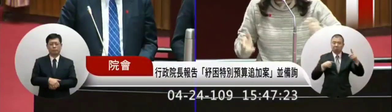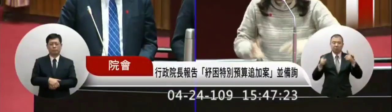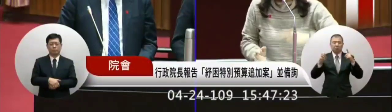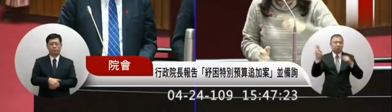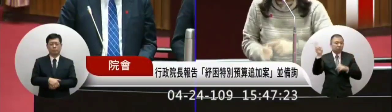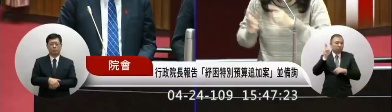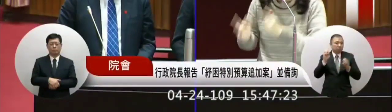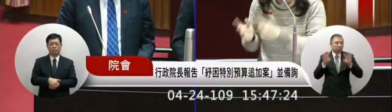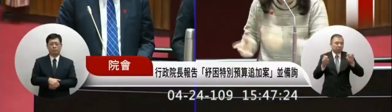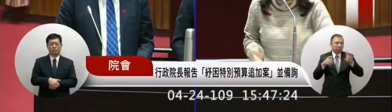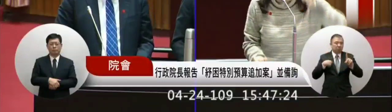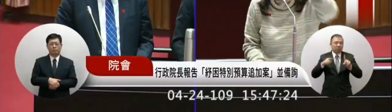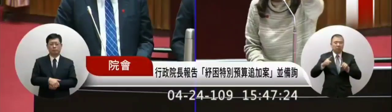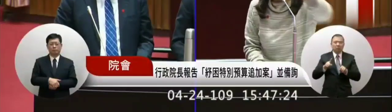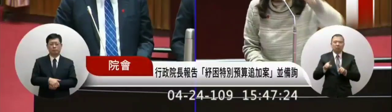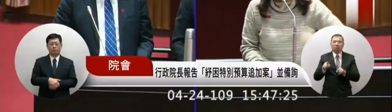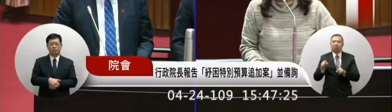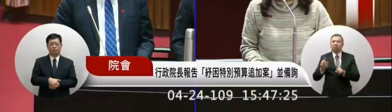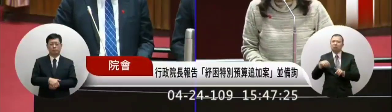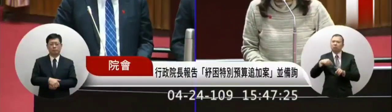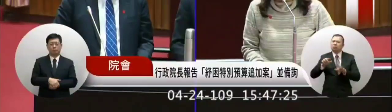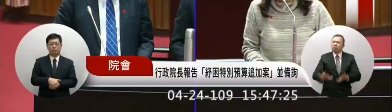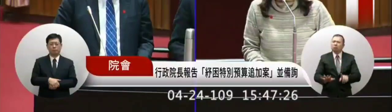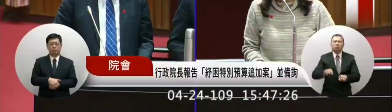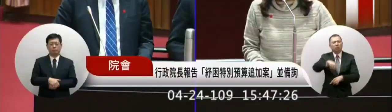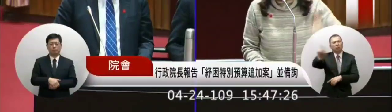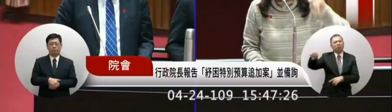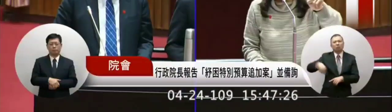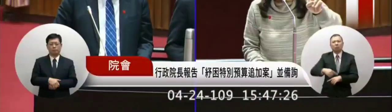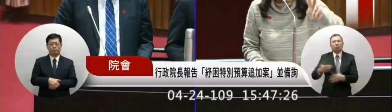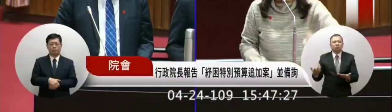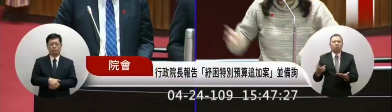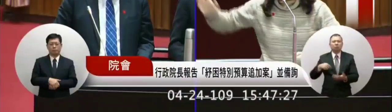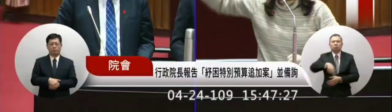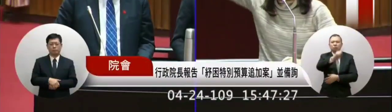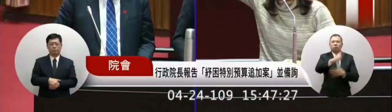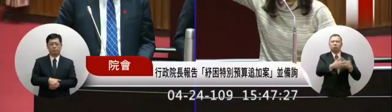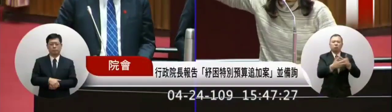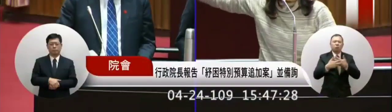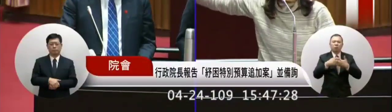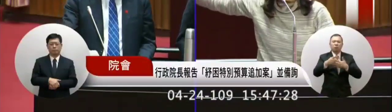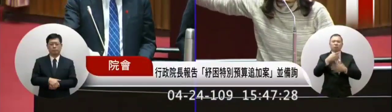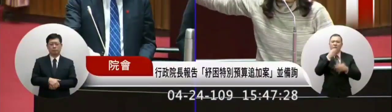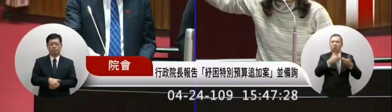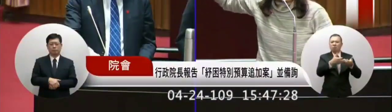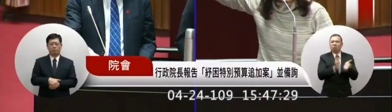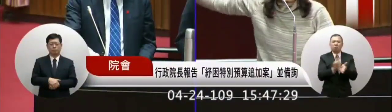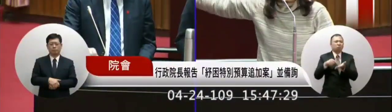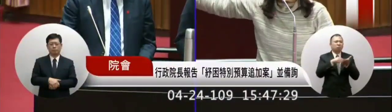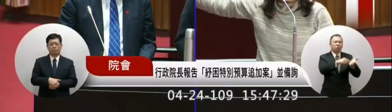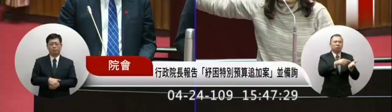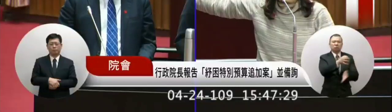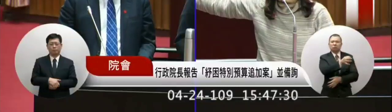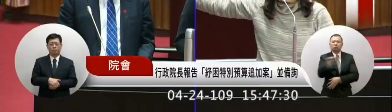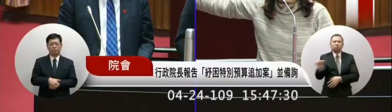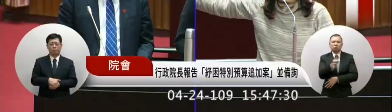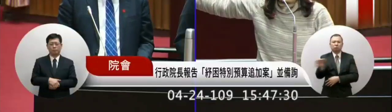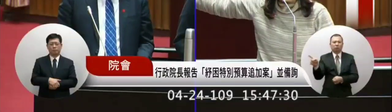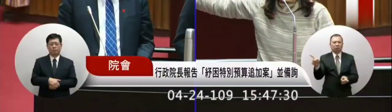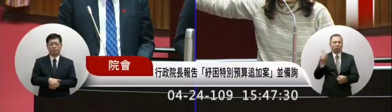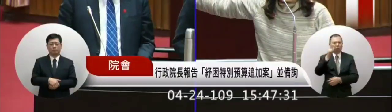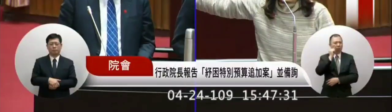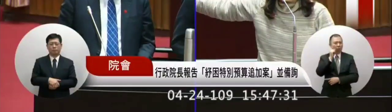入。就你现在要他伤害尊严去卫福部领这个钱，第二个是你要符合这么多的条件，更加的严